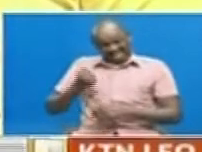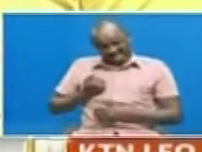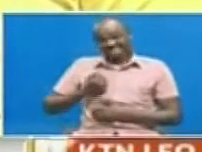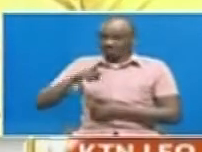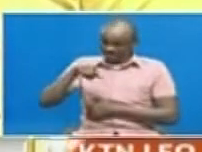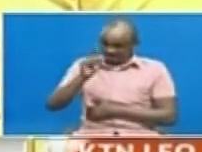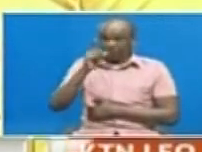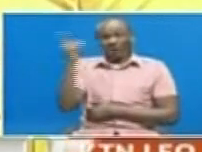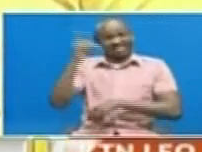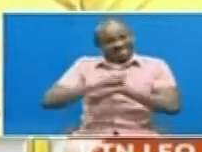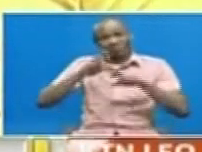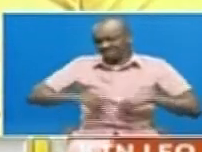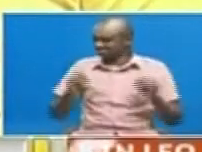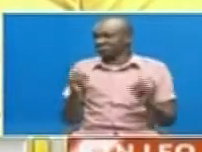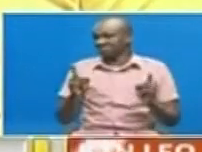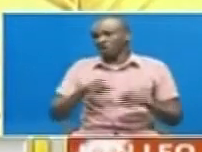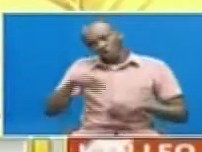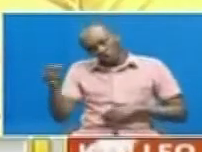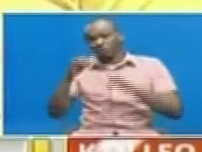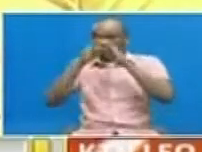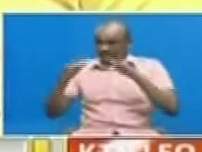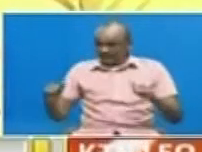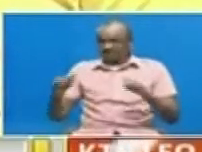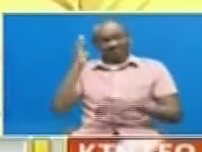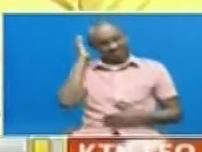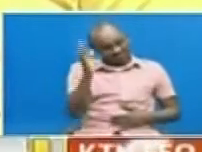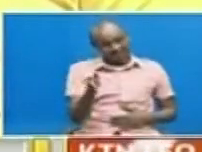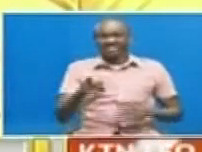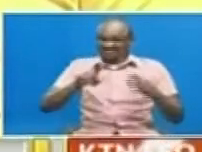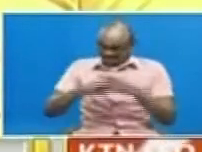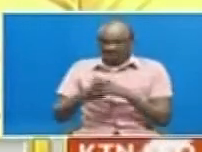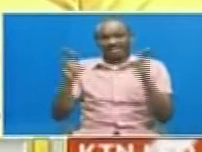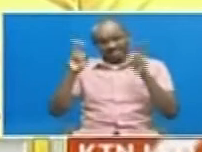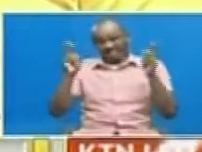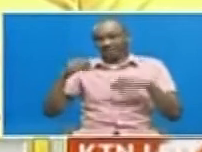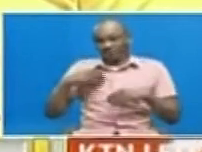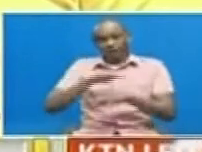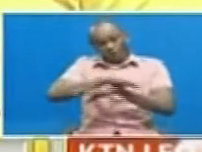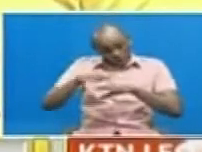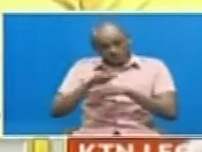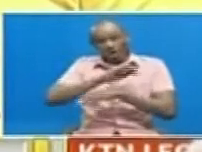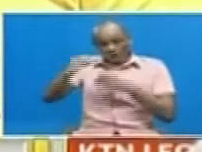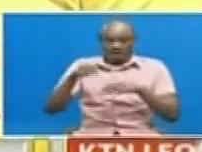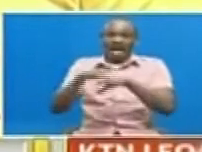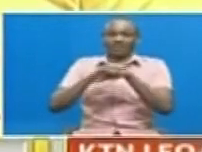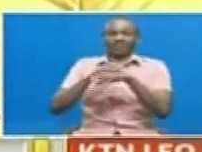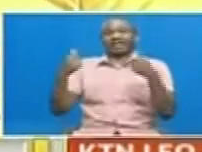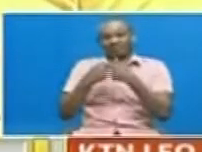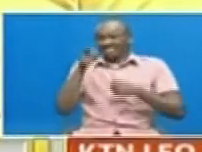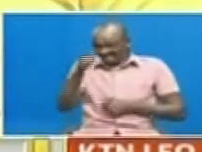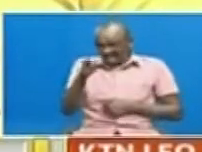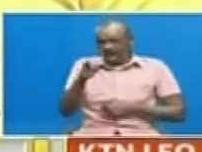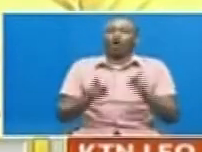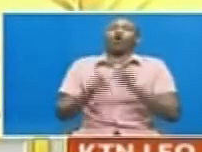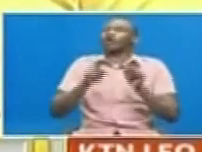tena siku moja ya kupumzika. Tutaingia kambini moja kwa moja ili kuanza kujitayarisha kwa mashindano ya All African Games. Hapo ndio kutakuwa na